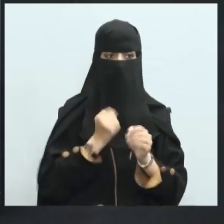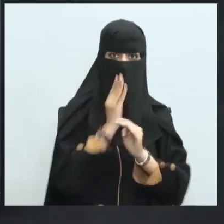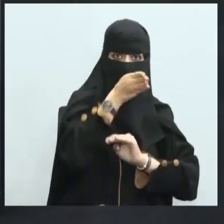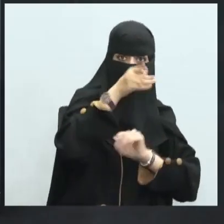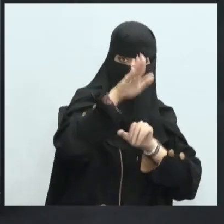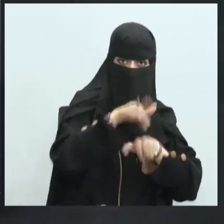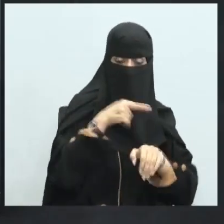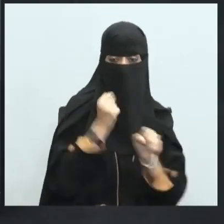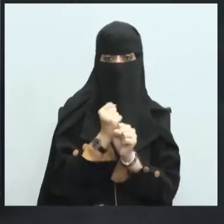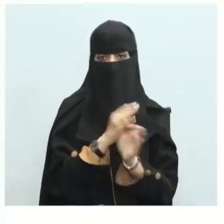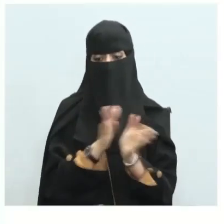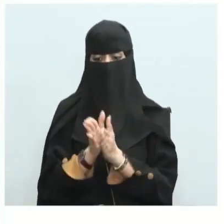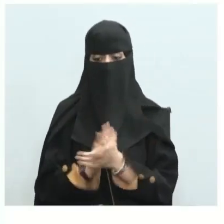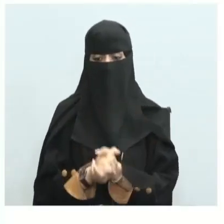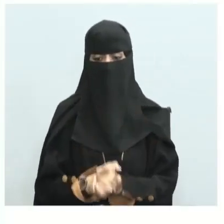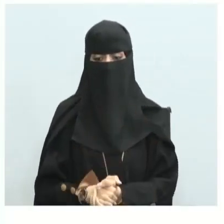العمل